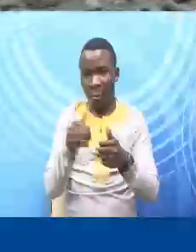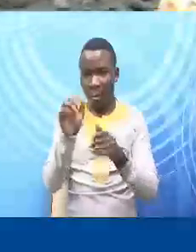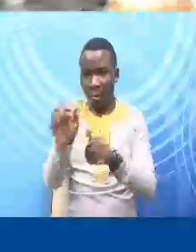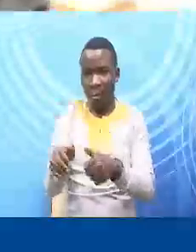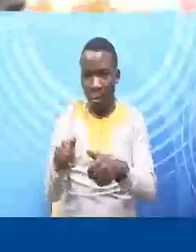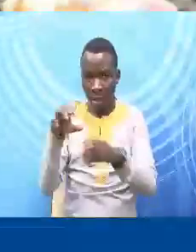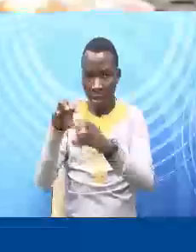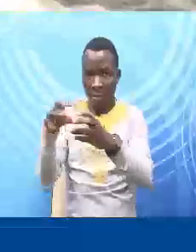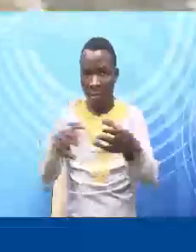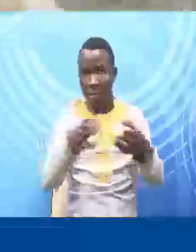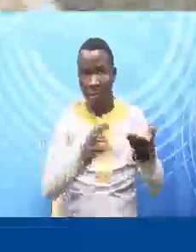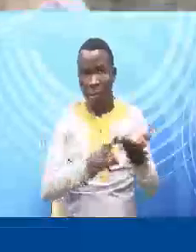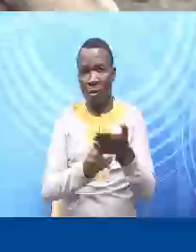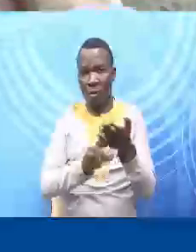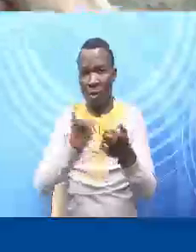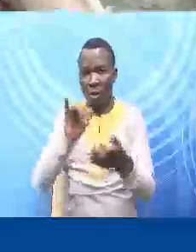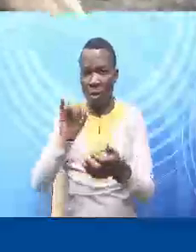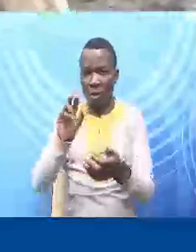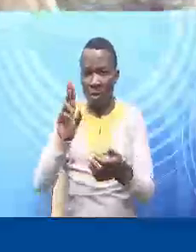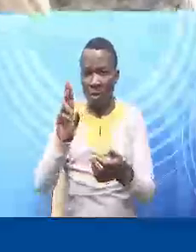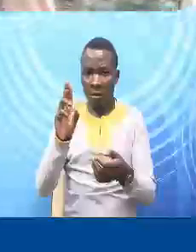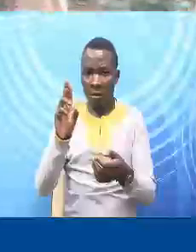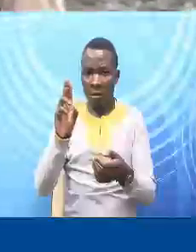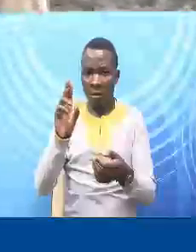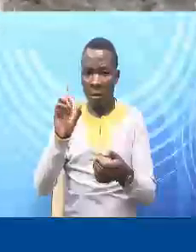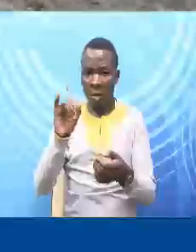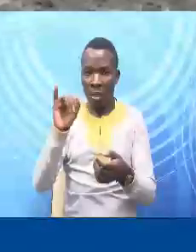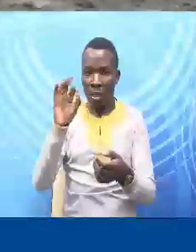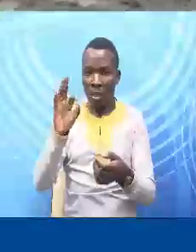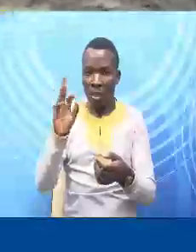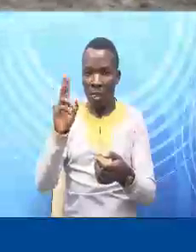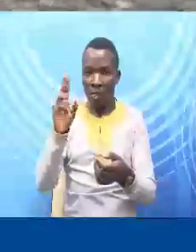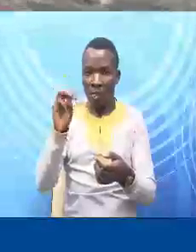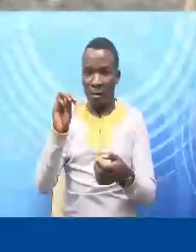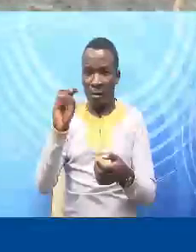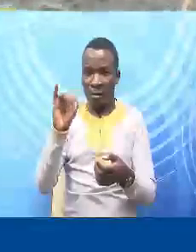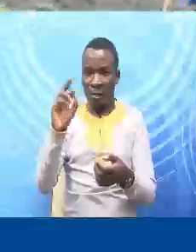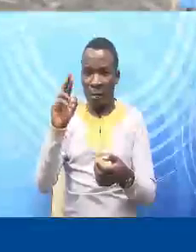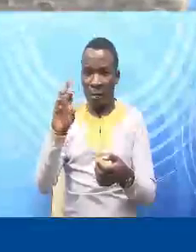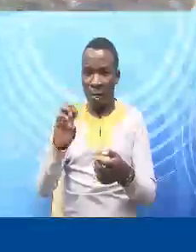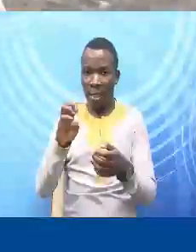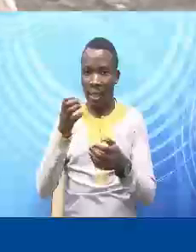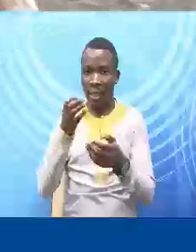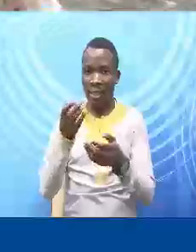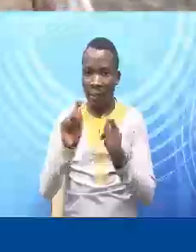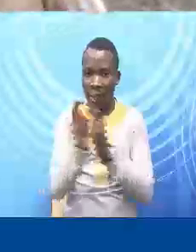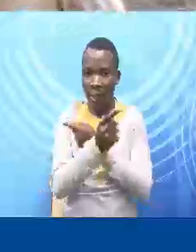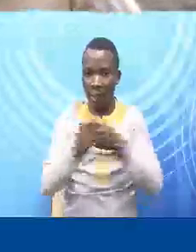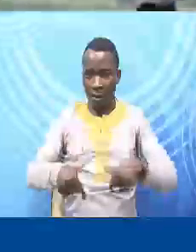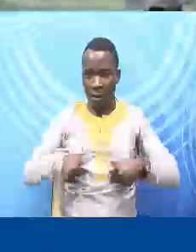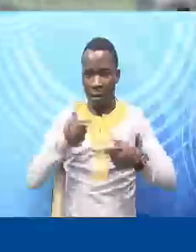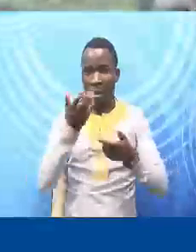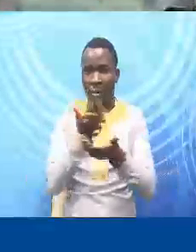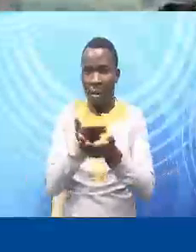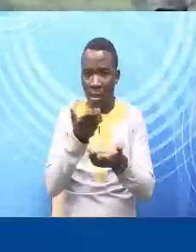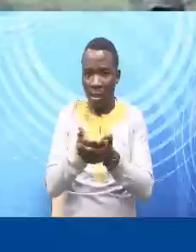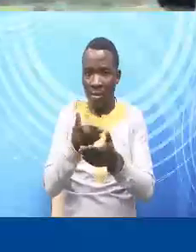no gukoresha amafumbire mvaruganda byahinduye imihingire yabo, aho bahera basaba abahinzi bagenzi babo kwitabira guhinga bya